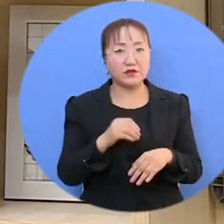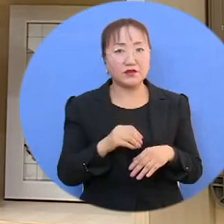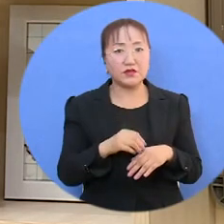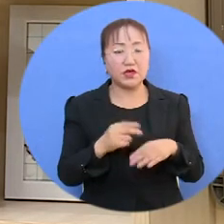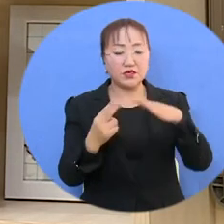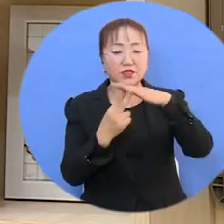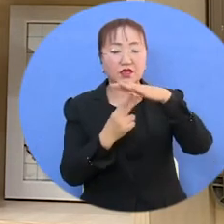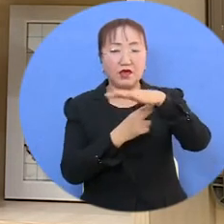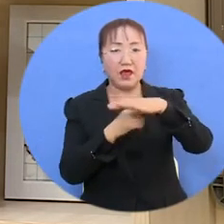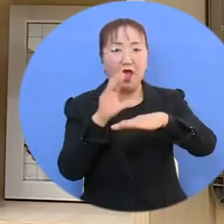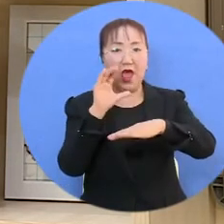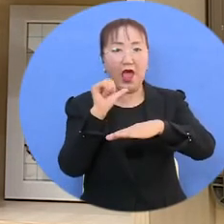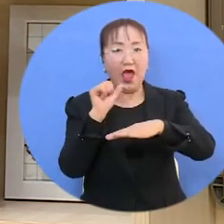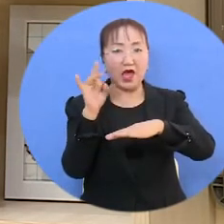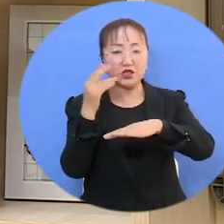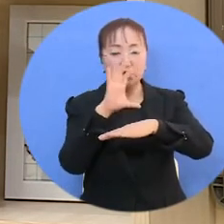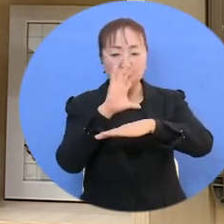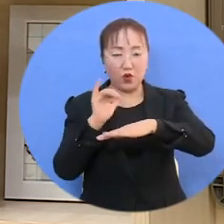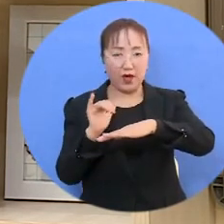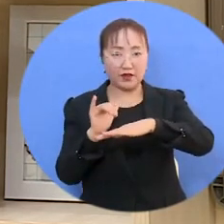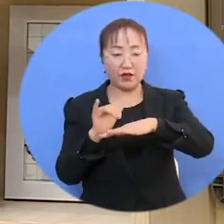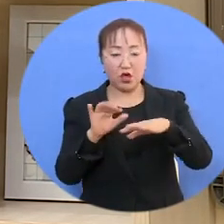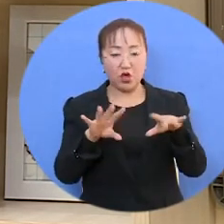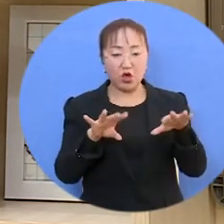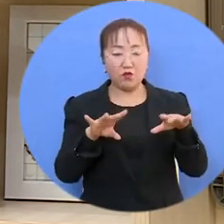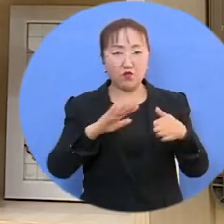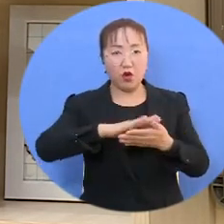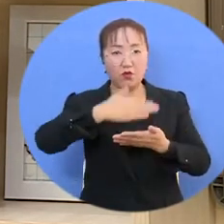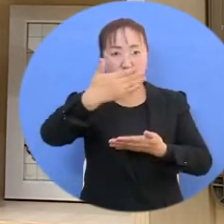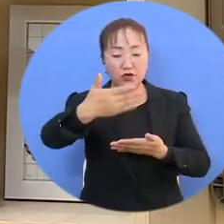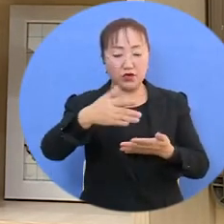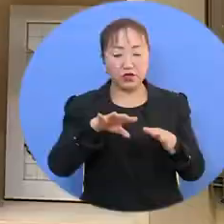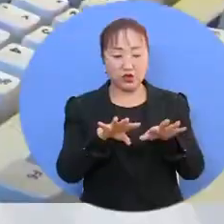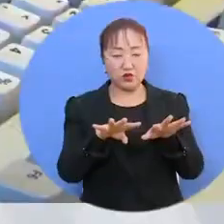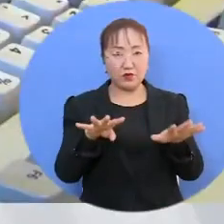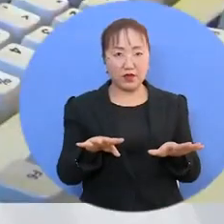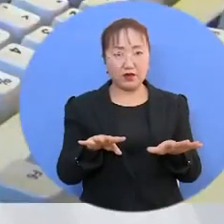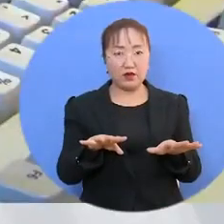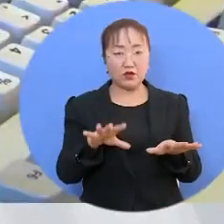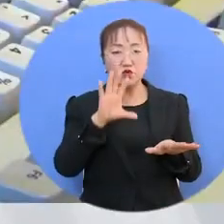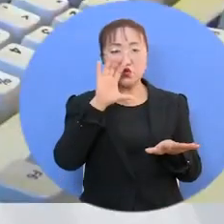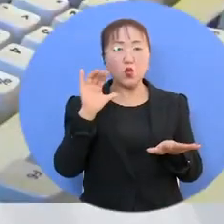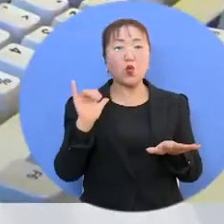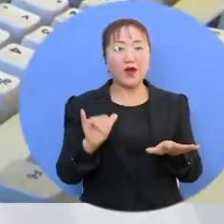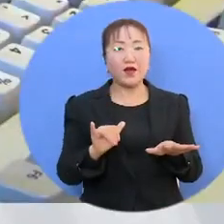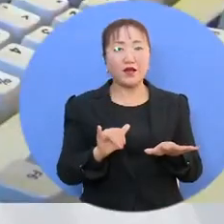суугаад компьютерийнхээ ард гарын төвшлөр дээрээ байрлалаа аваад суугаарай.